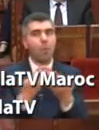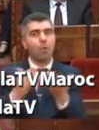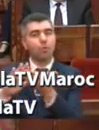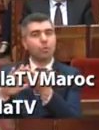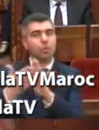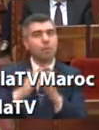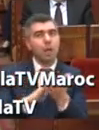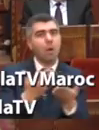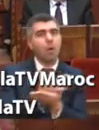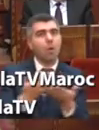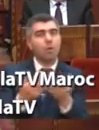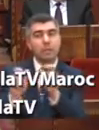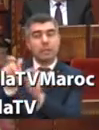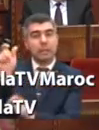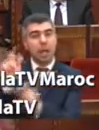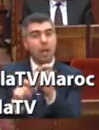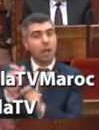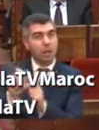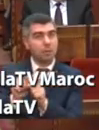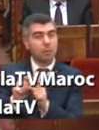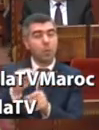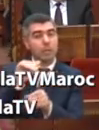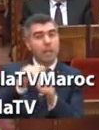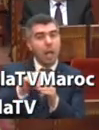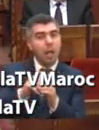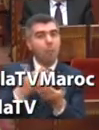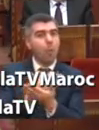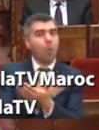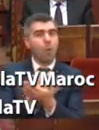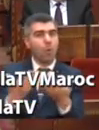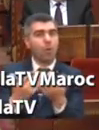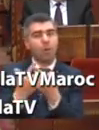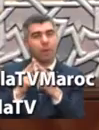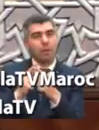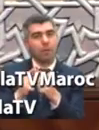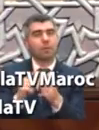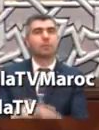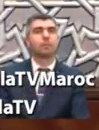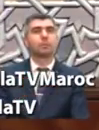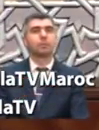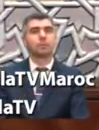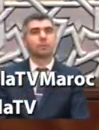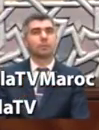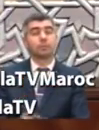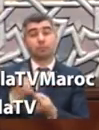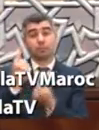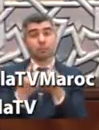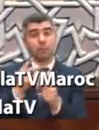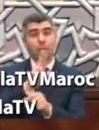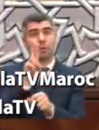المدني والساكنة المحلية والمنتخبين وجميع المتدخلين. شكرا سيد النائب. هل هناك تعقيبات